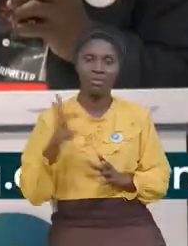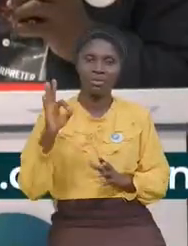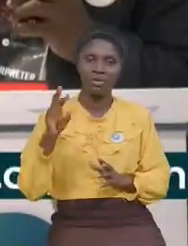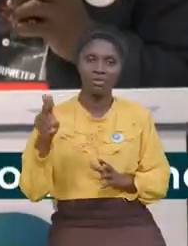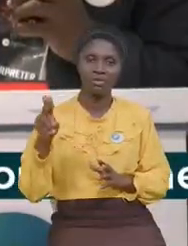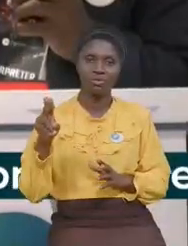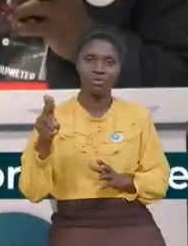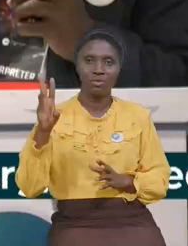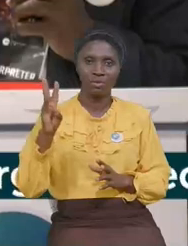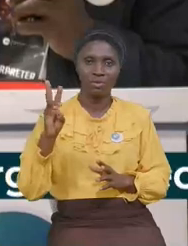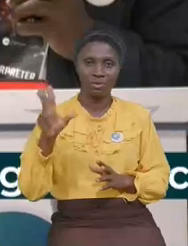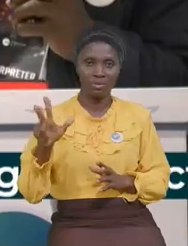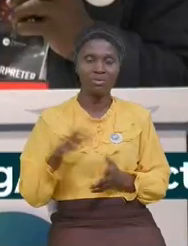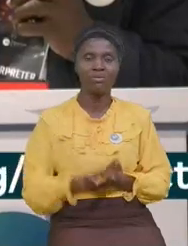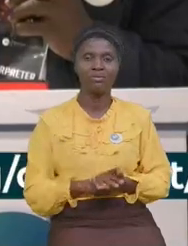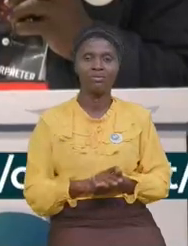44,